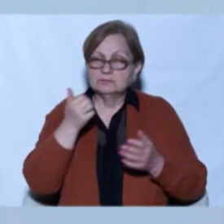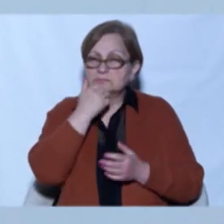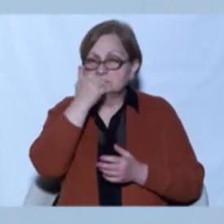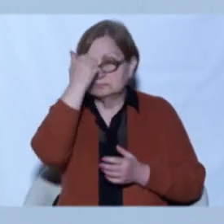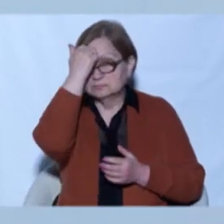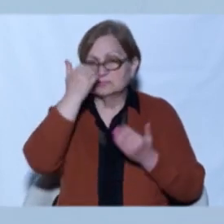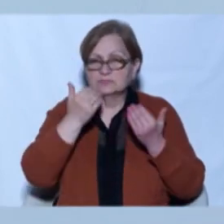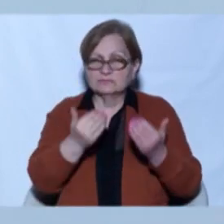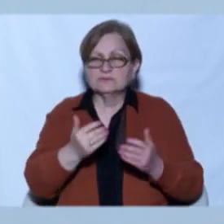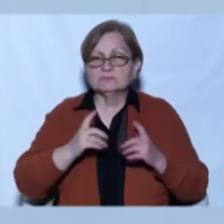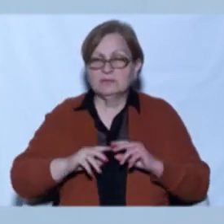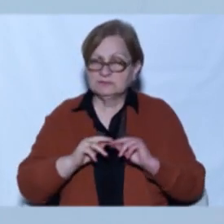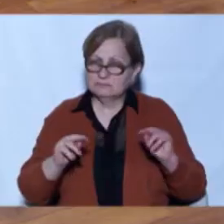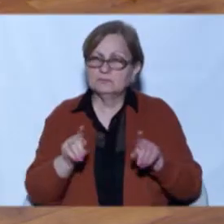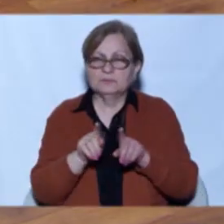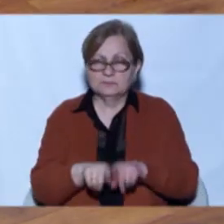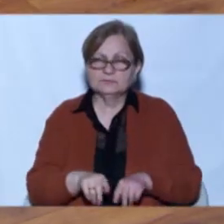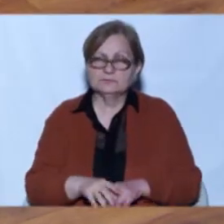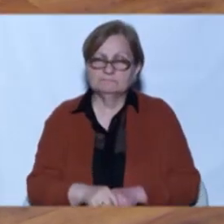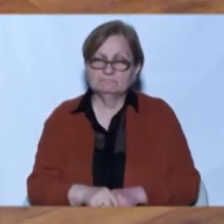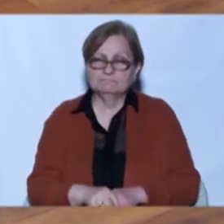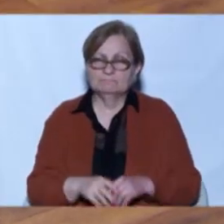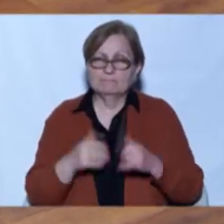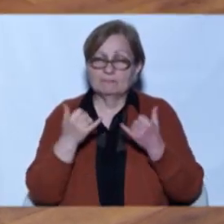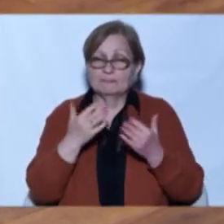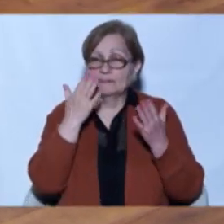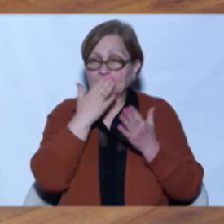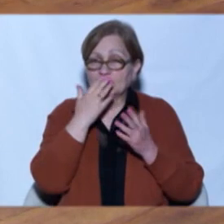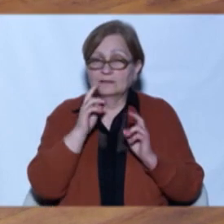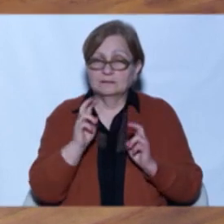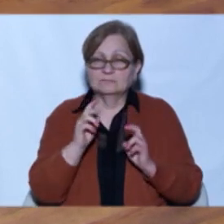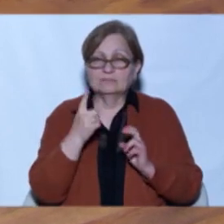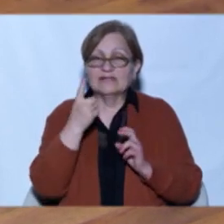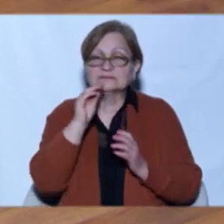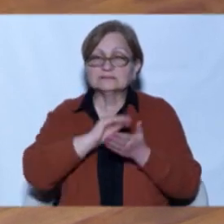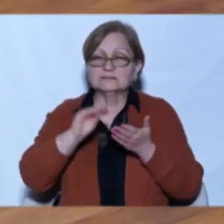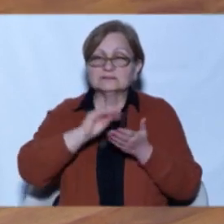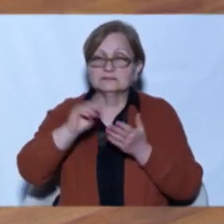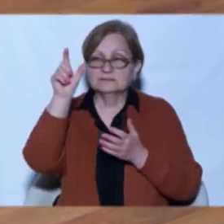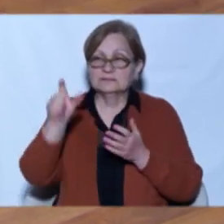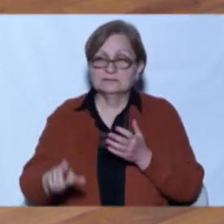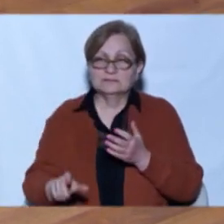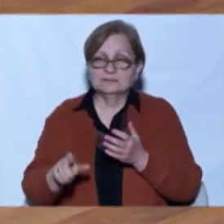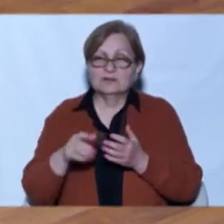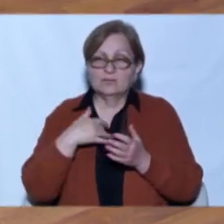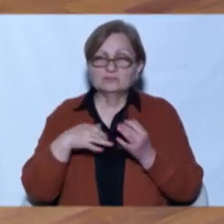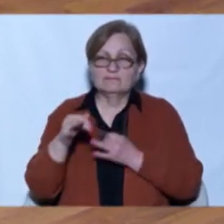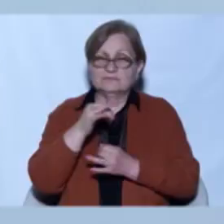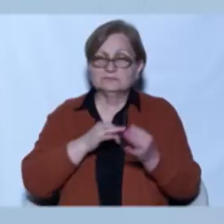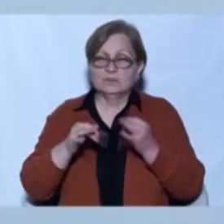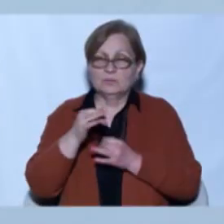ვუხდით თქვენს მასწავლებლებს. დღევანდელ გაკვეთილზე ერთი მწერლის ერთ ლექსზე უნდა